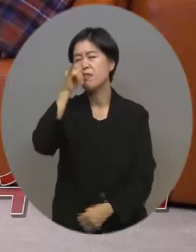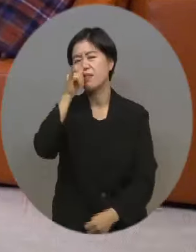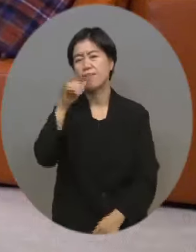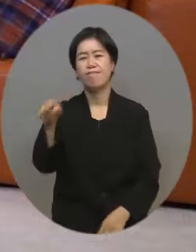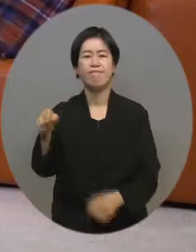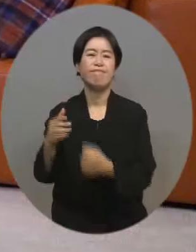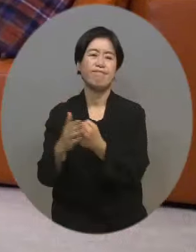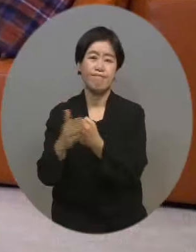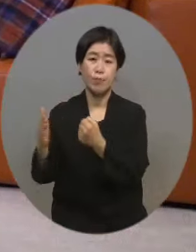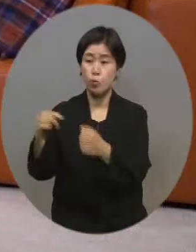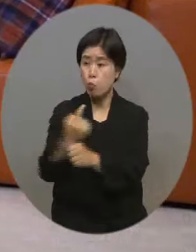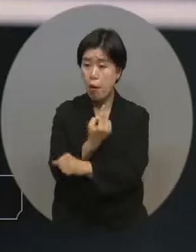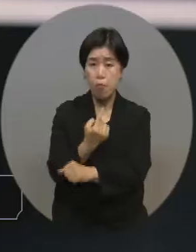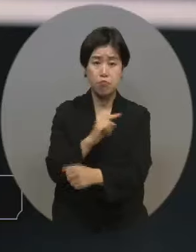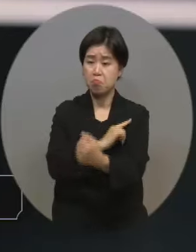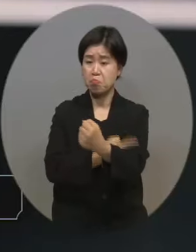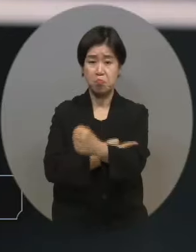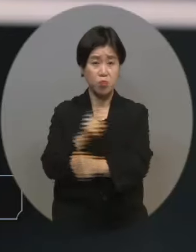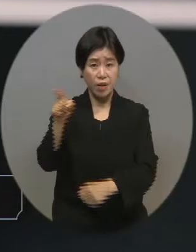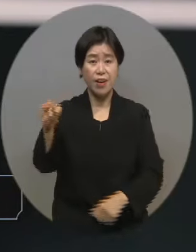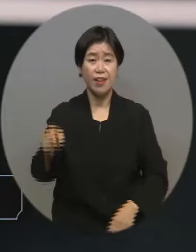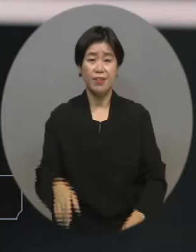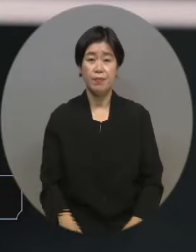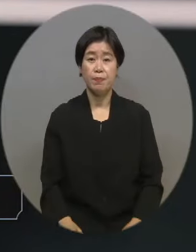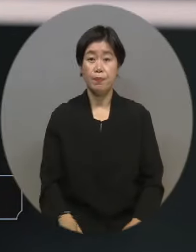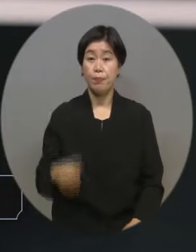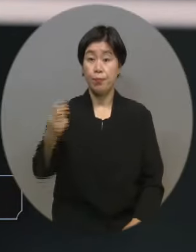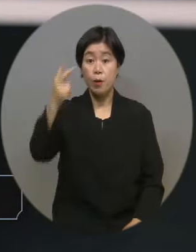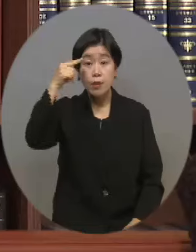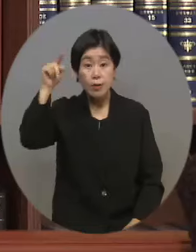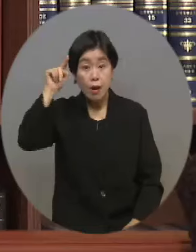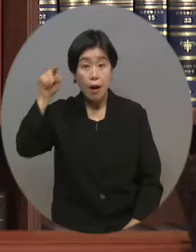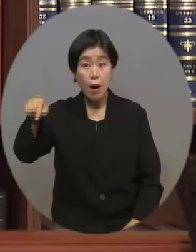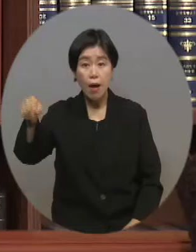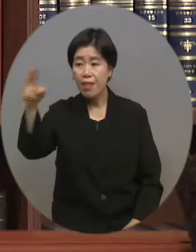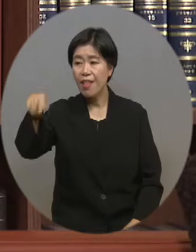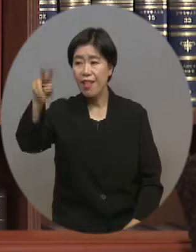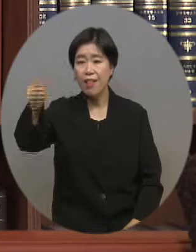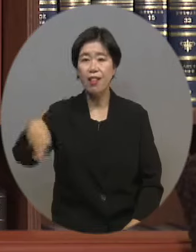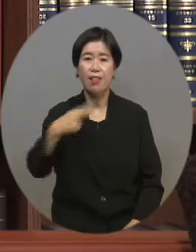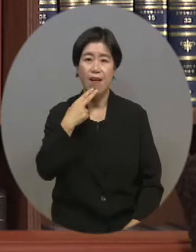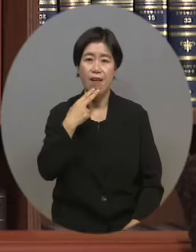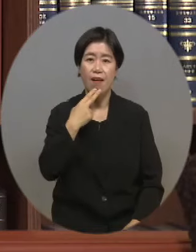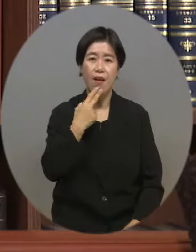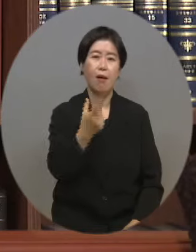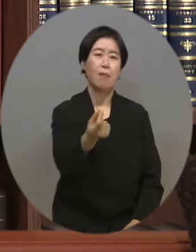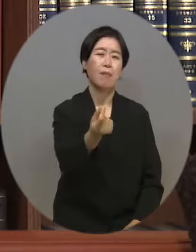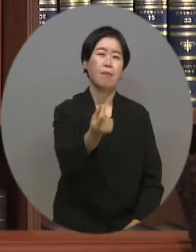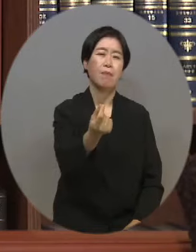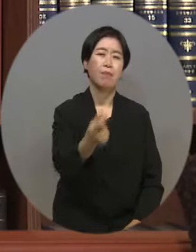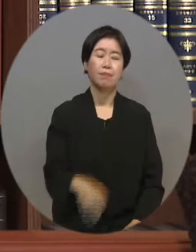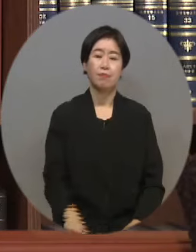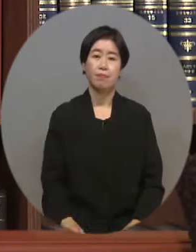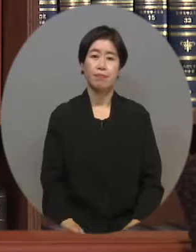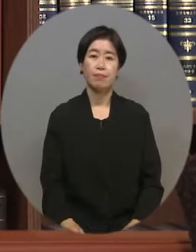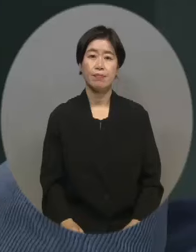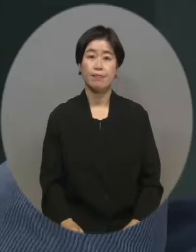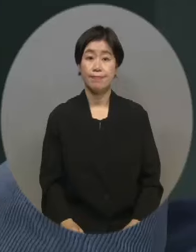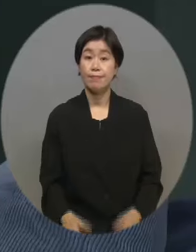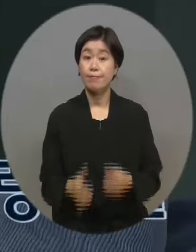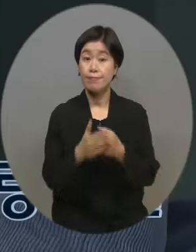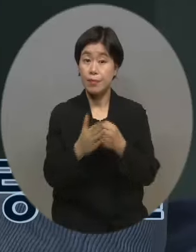아무런 자격이 없는 나라예요. 또 재밌는 거는 러시아가 달러가 없어요. 네. 맞다. 러시아가 어떡해요? 달러를 못 주니까